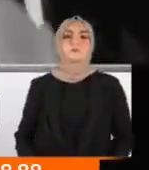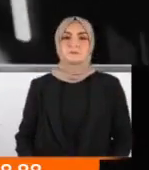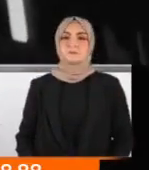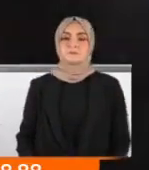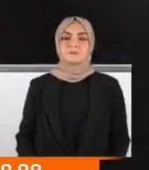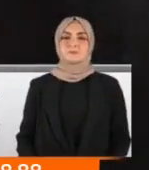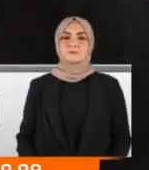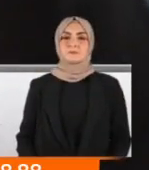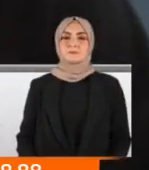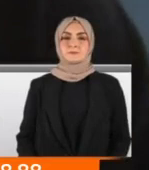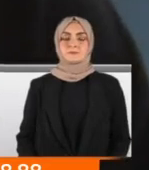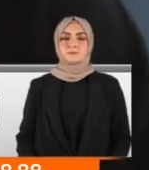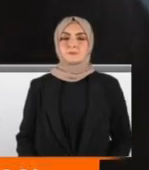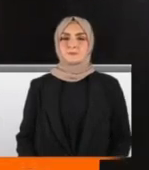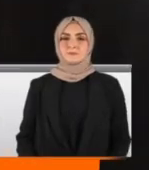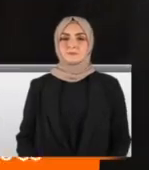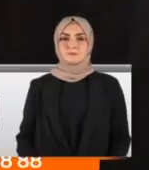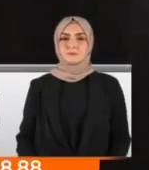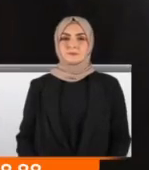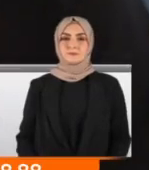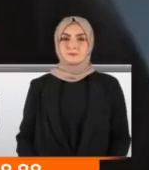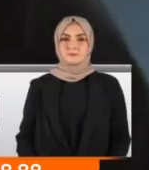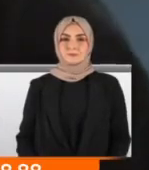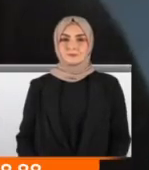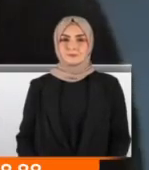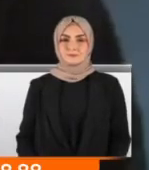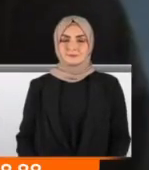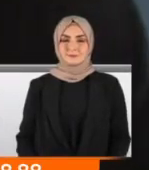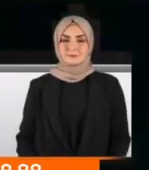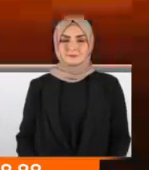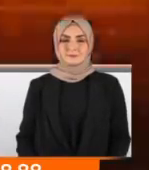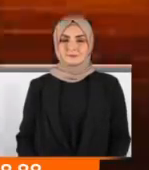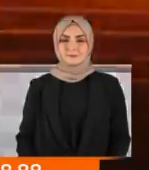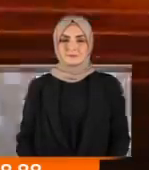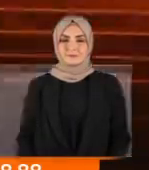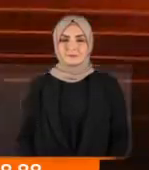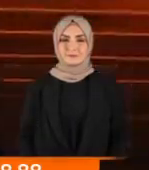düşünmedin hiç. Herkes zaten olay anından sonra da hemen ilk müdahalelerde bulundular.